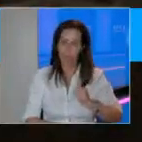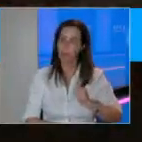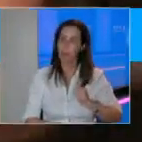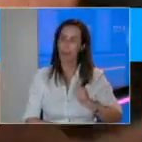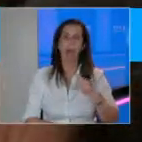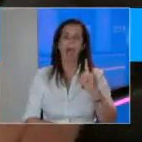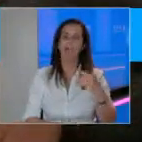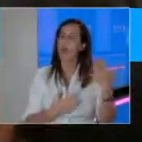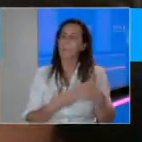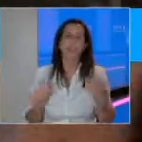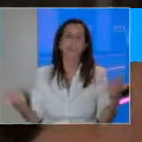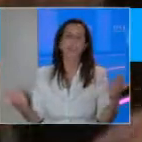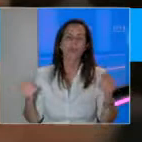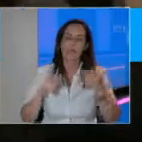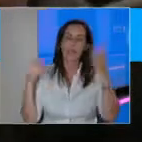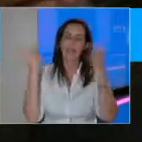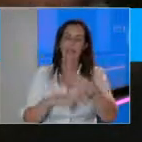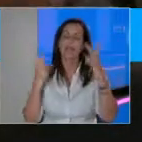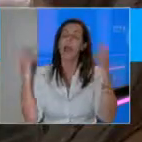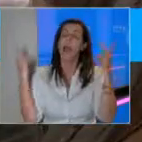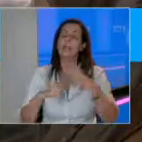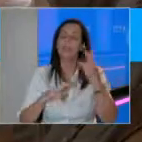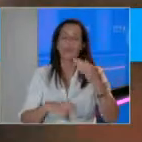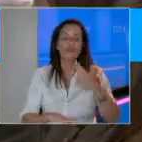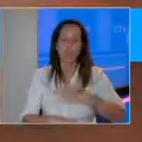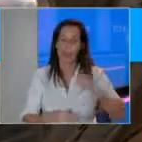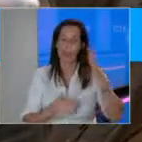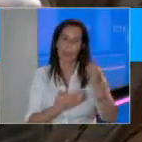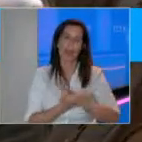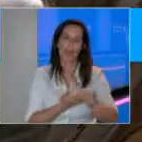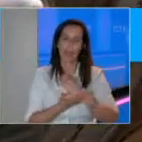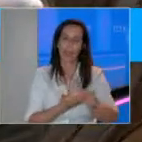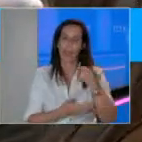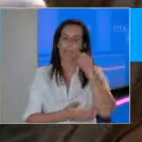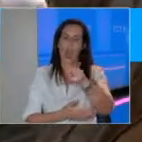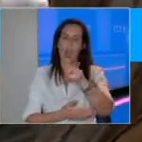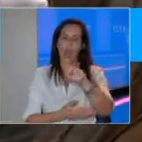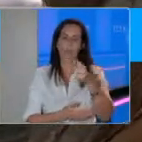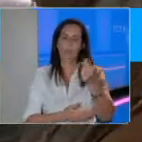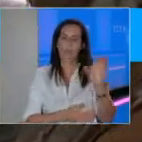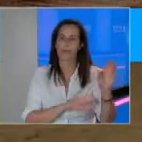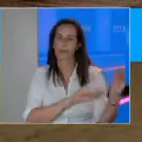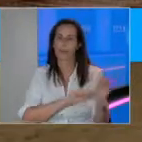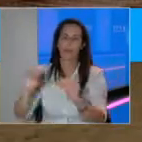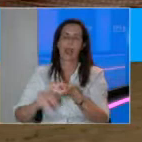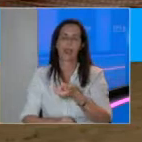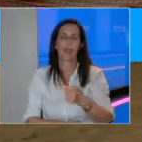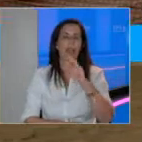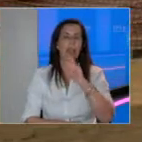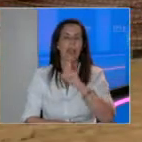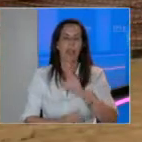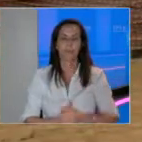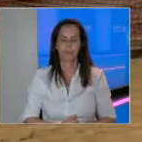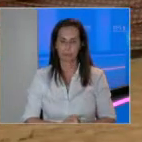ולצהר, אבל בסופו של דבר נגיע להסדרה. הסדרה כאשר אנחנו מכתיבים אותה, ולא עם כמות הכסף שקטר צריכים להביא להם. חיים ילין,